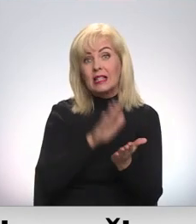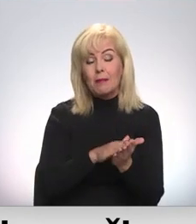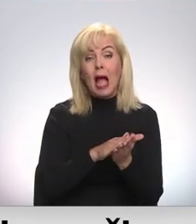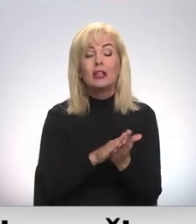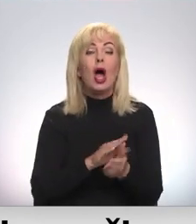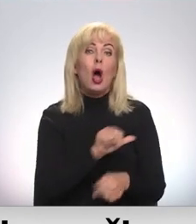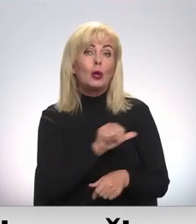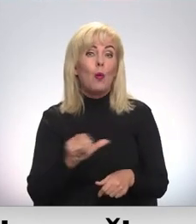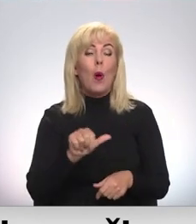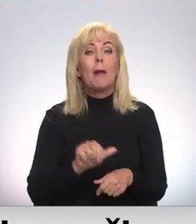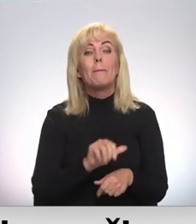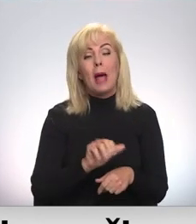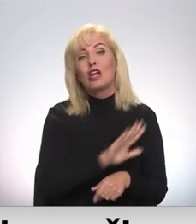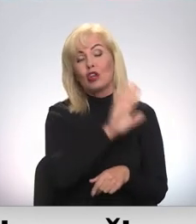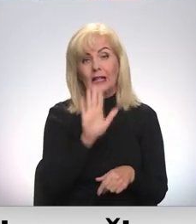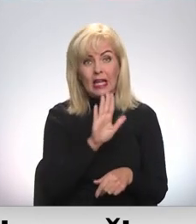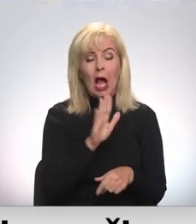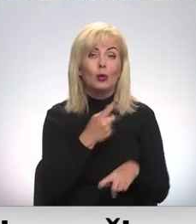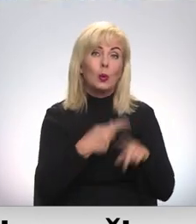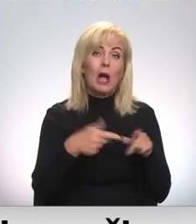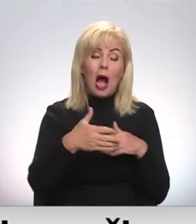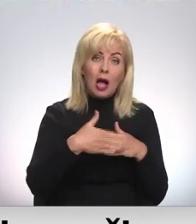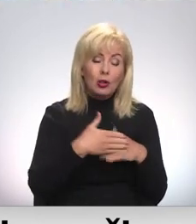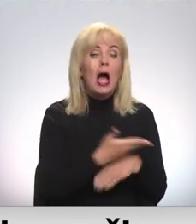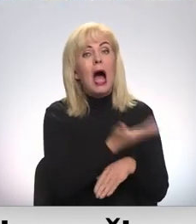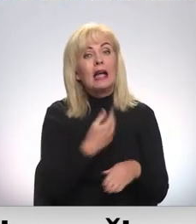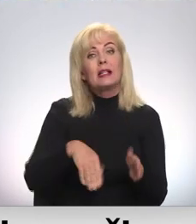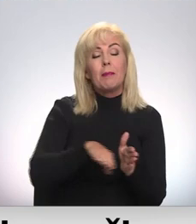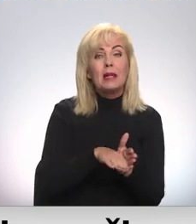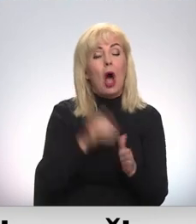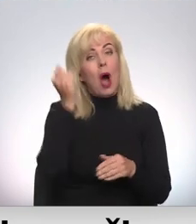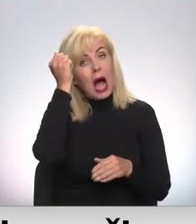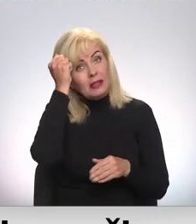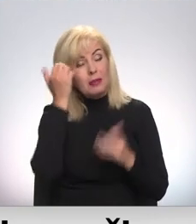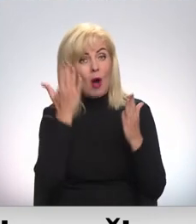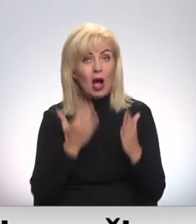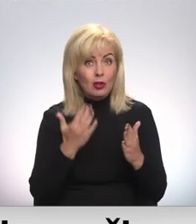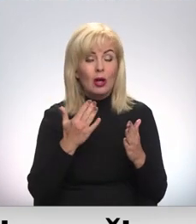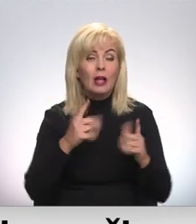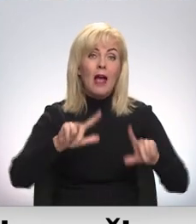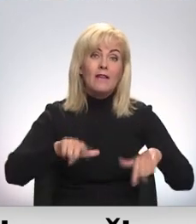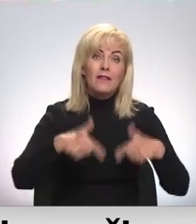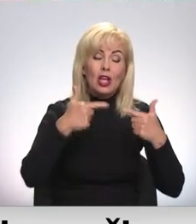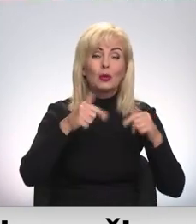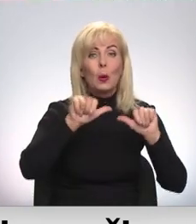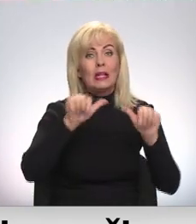Šoreiz darbinieki, radi un draugi aicināti piedalīties atmiņu stāstu akcijā, kā arī virtuālu sveicienu